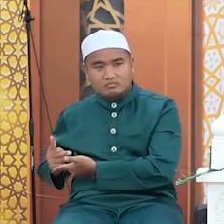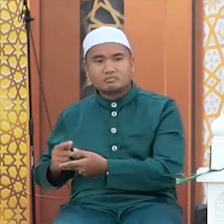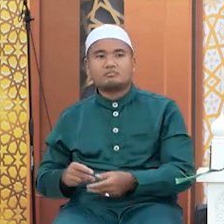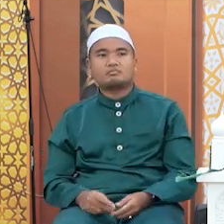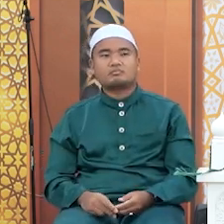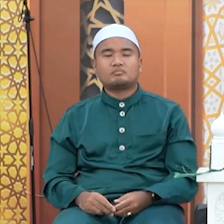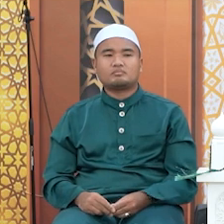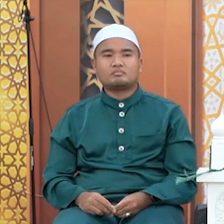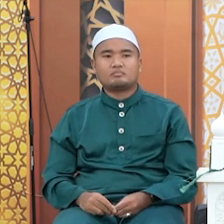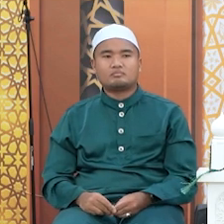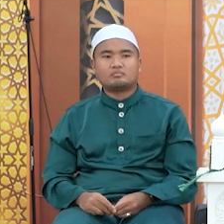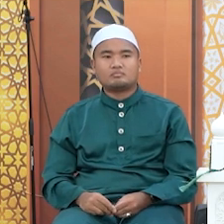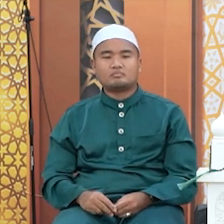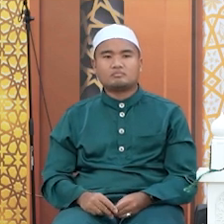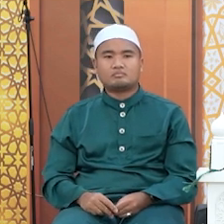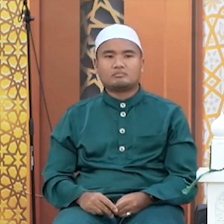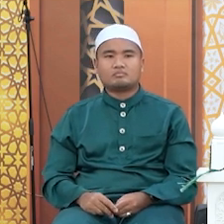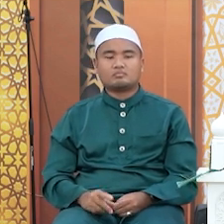Dua orang ataupun kita,